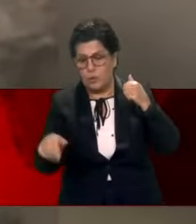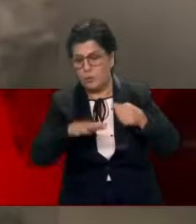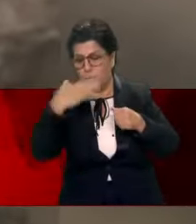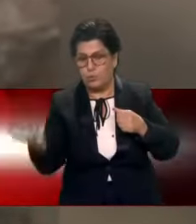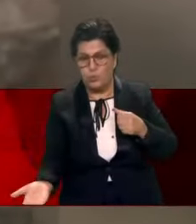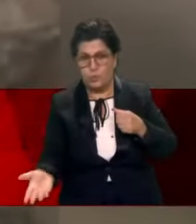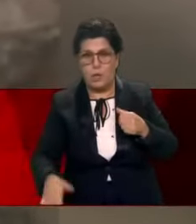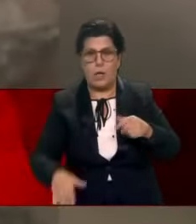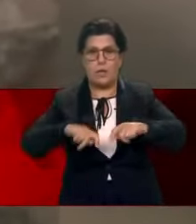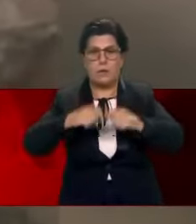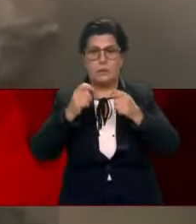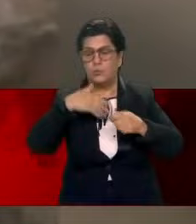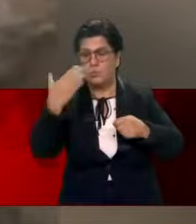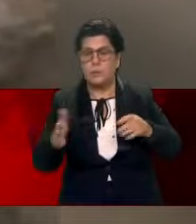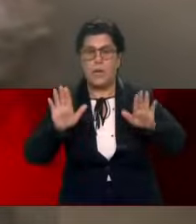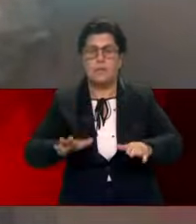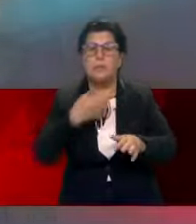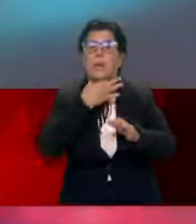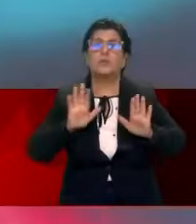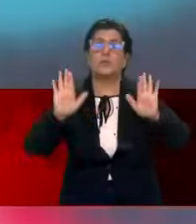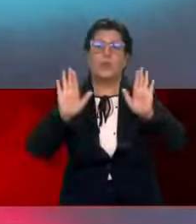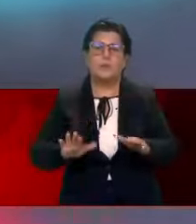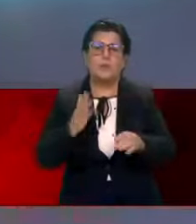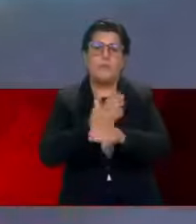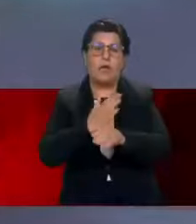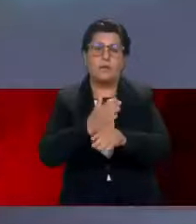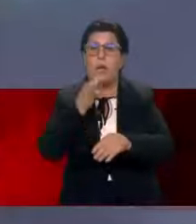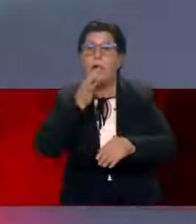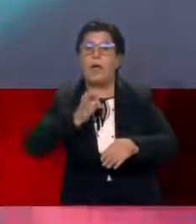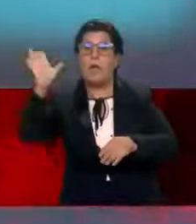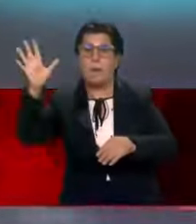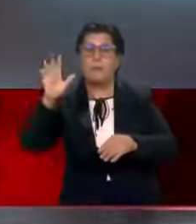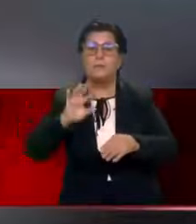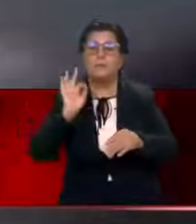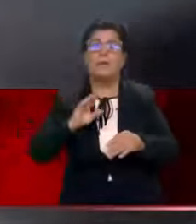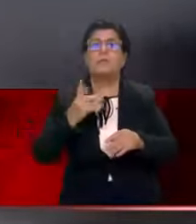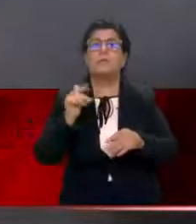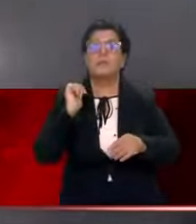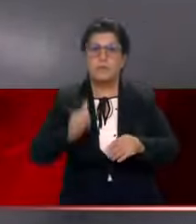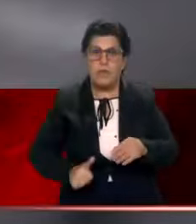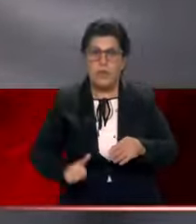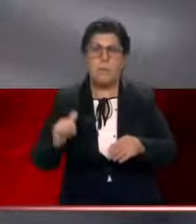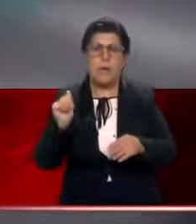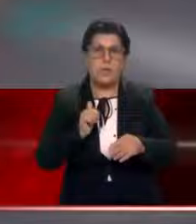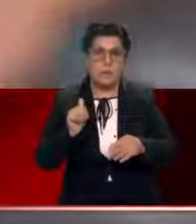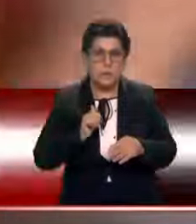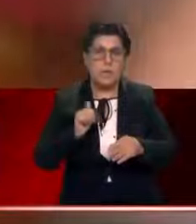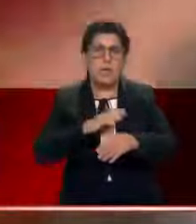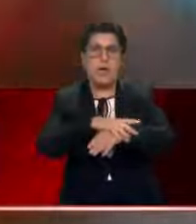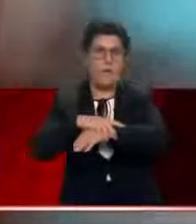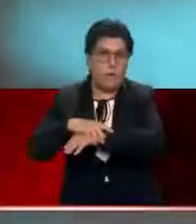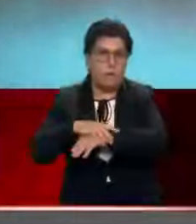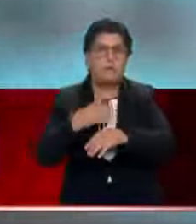kırdı. Düştüğü yerde de mahsur kaldı. Vatandaşların ihbarı üzerine olay yerine jandarma, AFAD ve UMKE ekipleri sevk